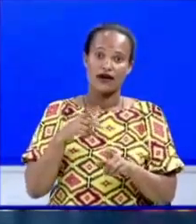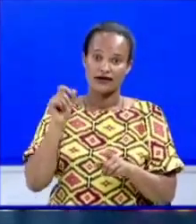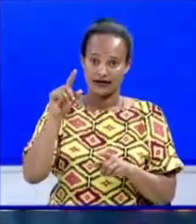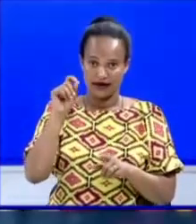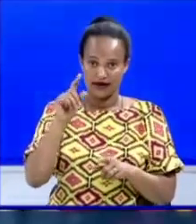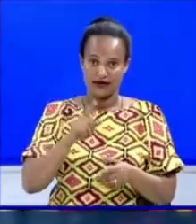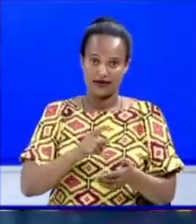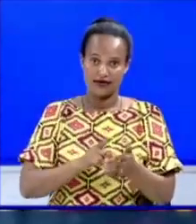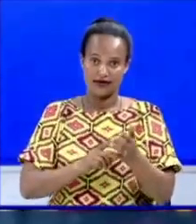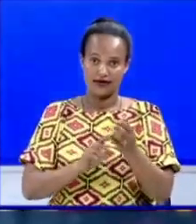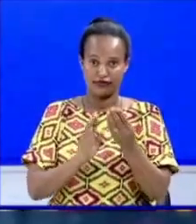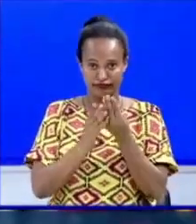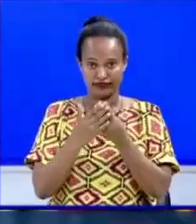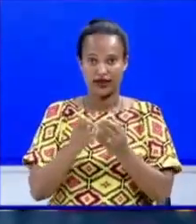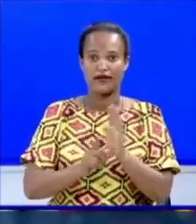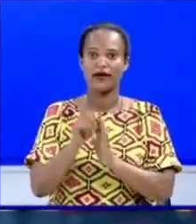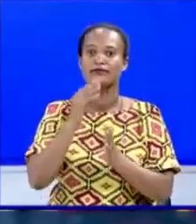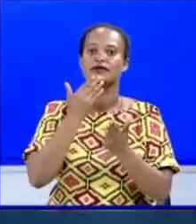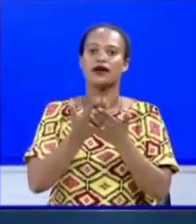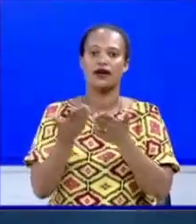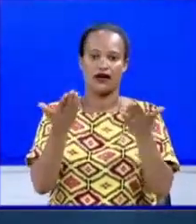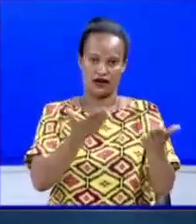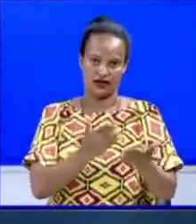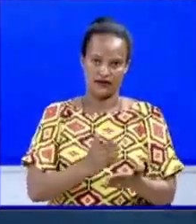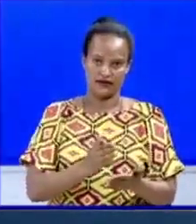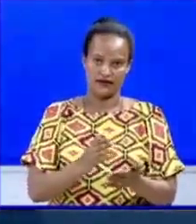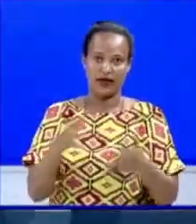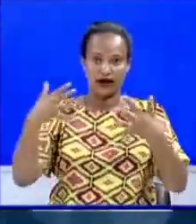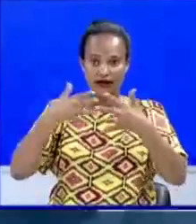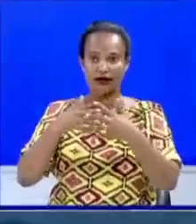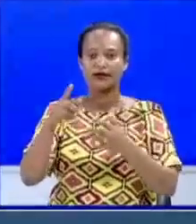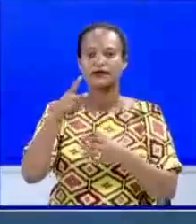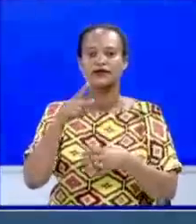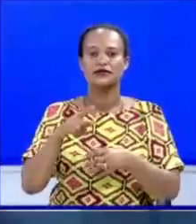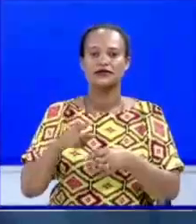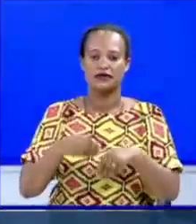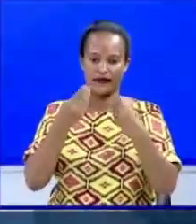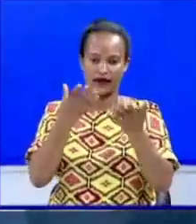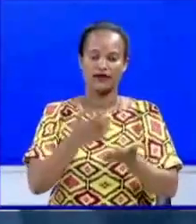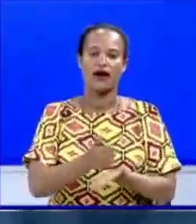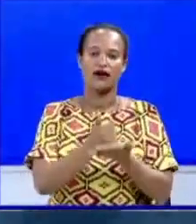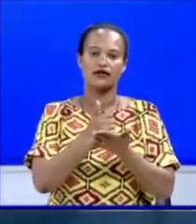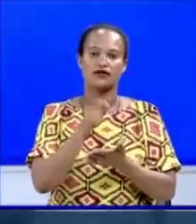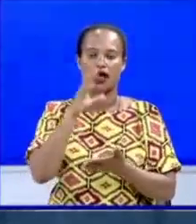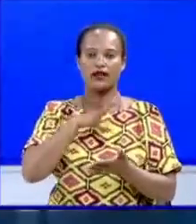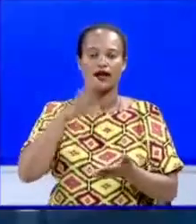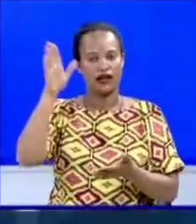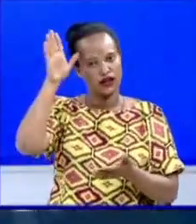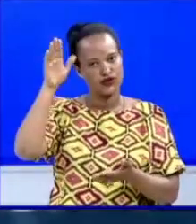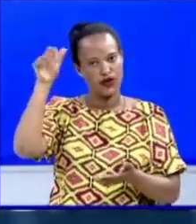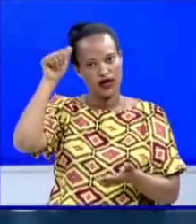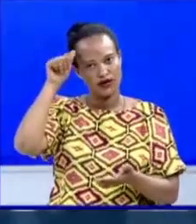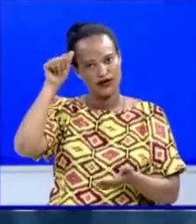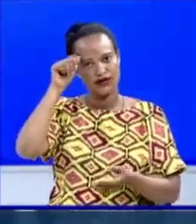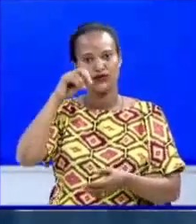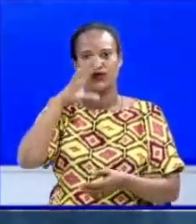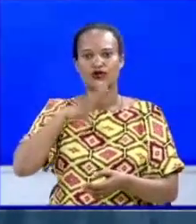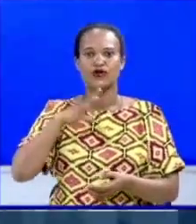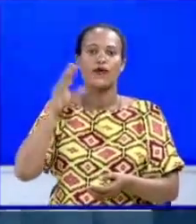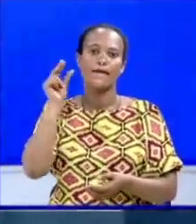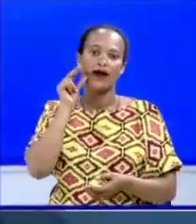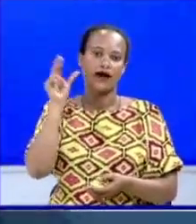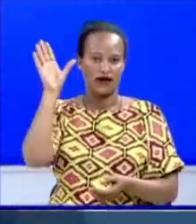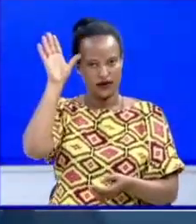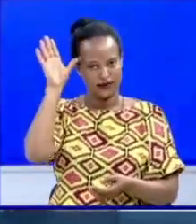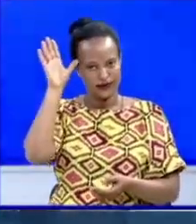ልዕበያኒ ኩለን ዳስፖራ ዘለዋ ምስጋና ይምስግን። ኣተሓባበርቲ እቲ ዝተበርከተ ሓገዝ ኣይተ ጌታቸው ኣክሊልን ወይዘሮ ብርሃን